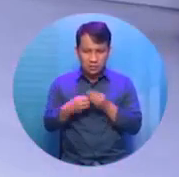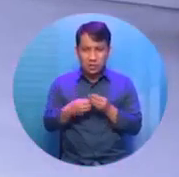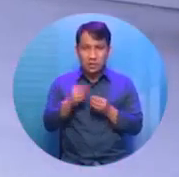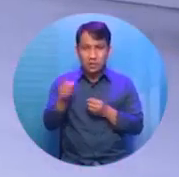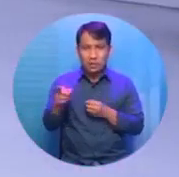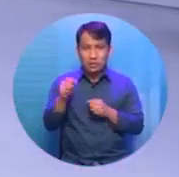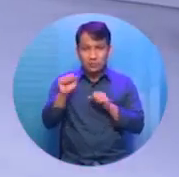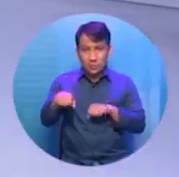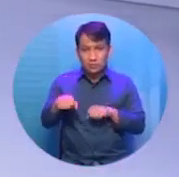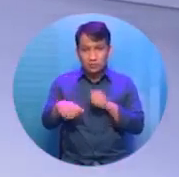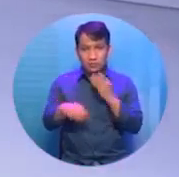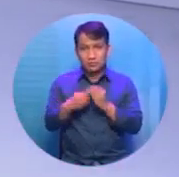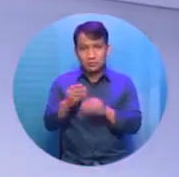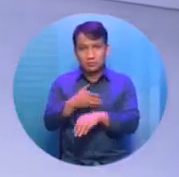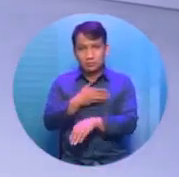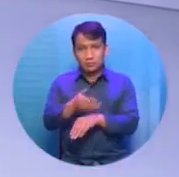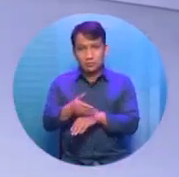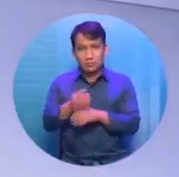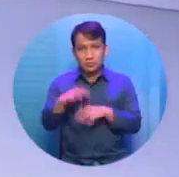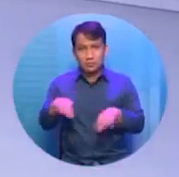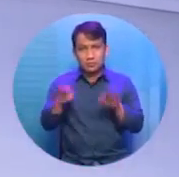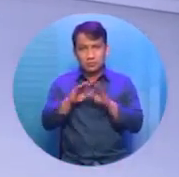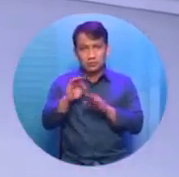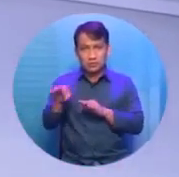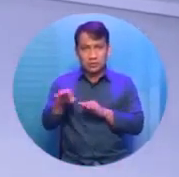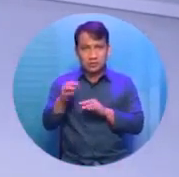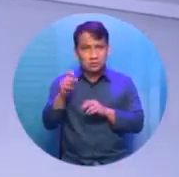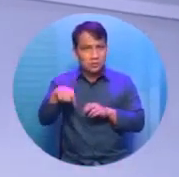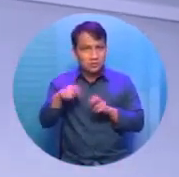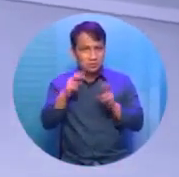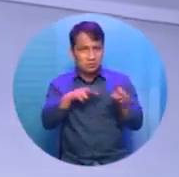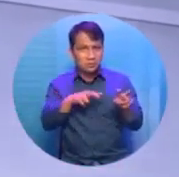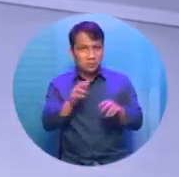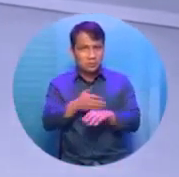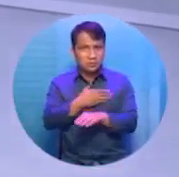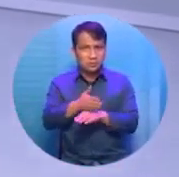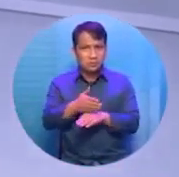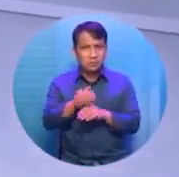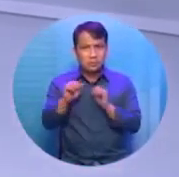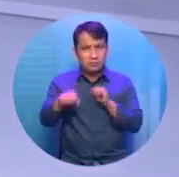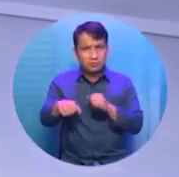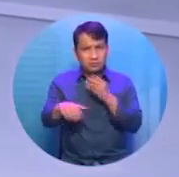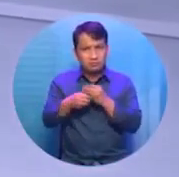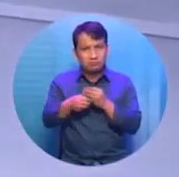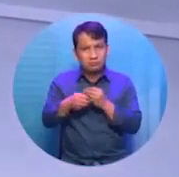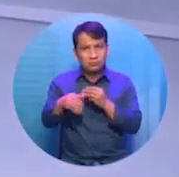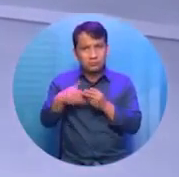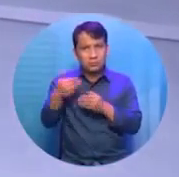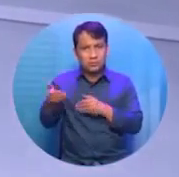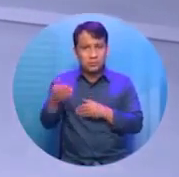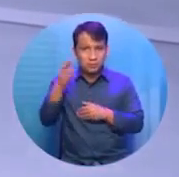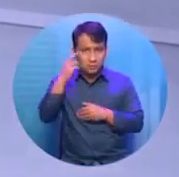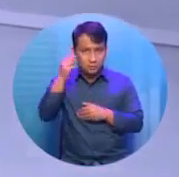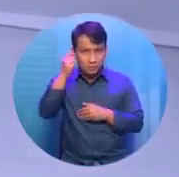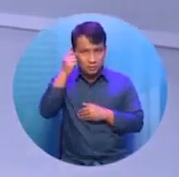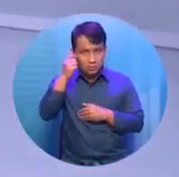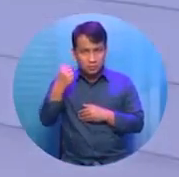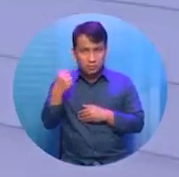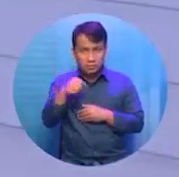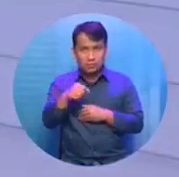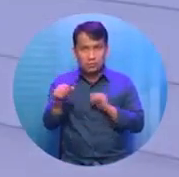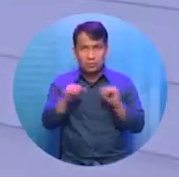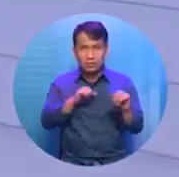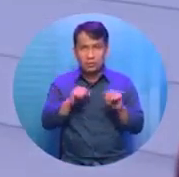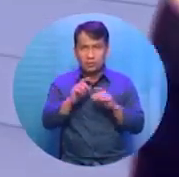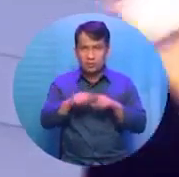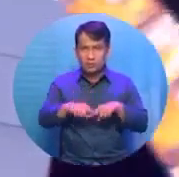yung dapat na kinakanta sa programa ang Idol in Action,